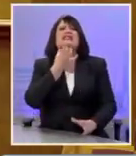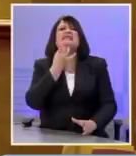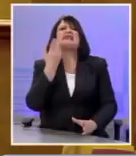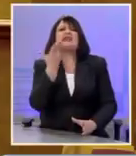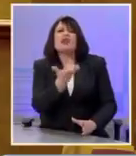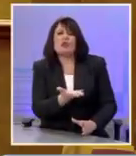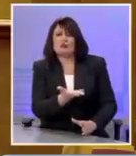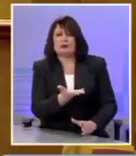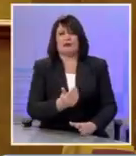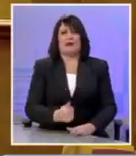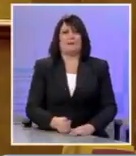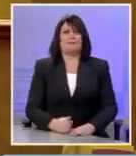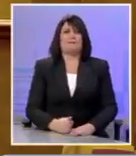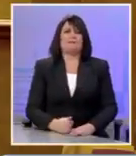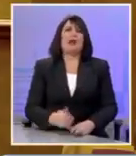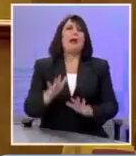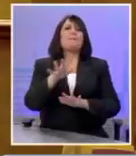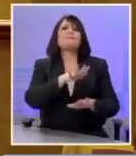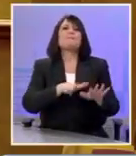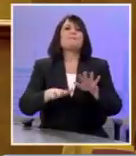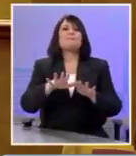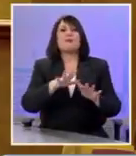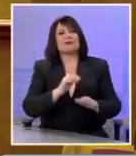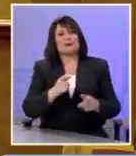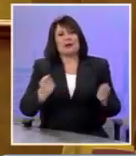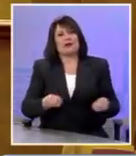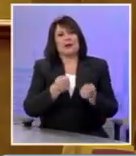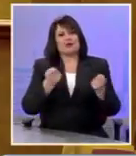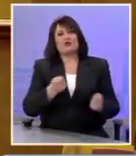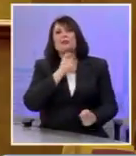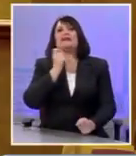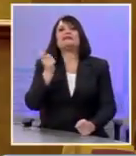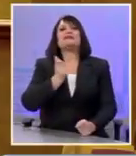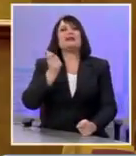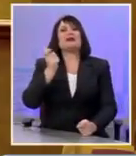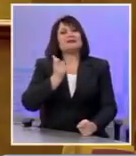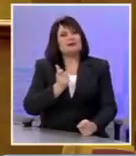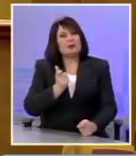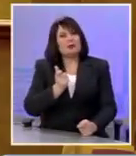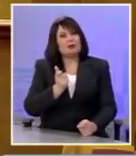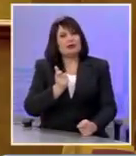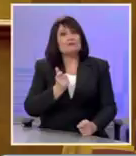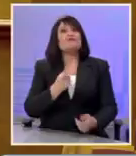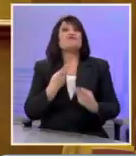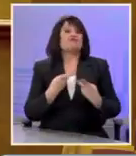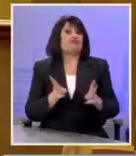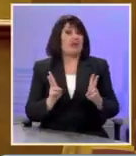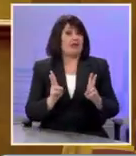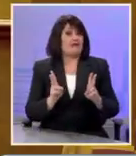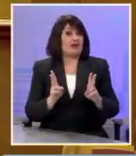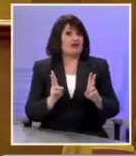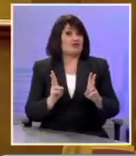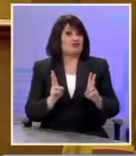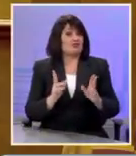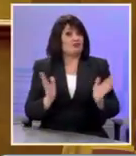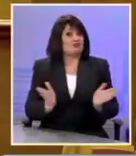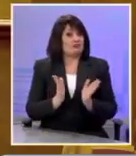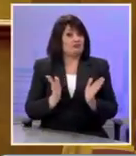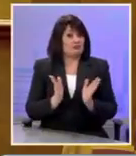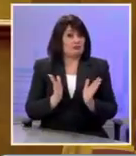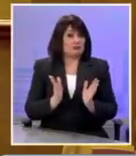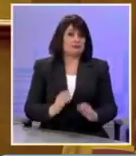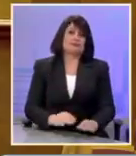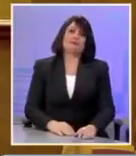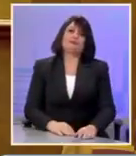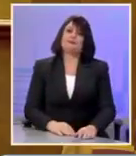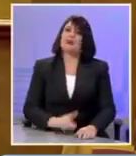τους. Είναι η απάτη που οι εργαζόμενοι και οι συνταξιούχοι δεν θα αφήσουν να περάσει απαρατήρητη.